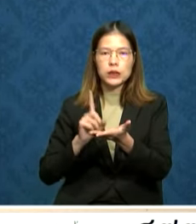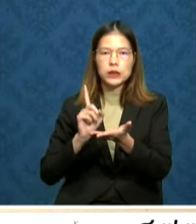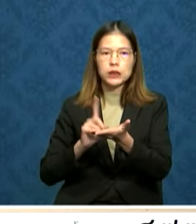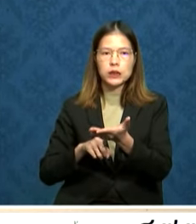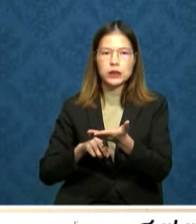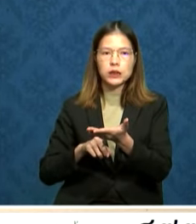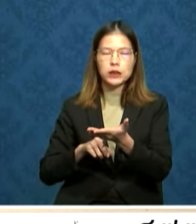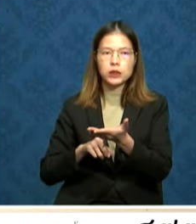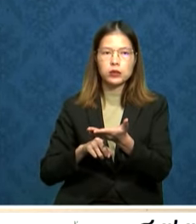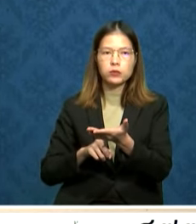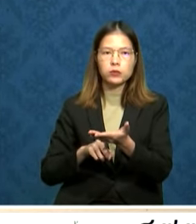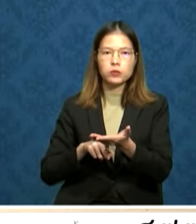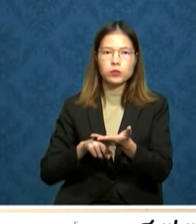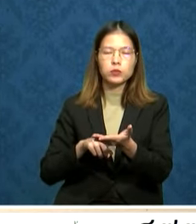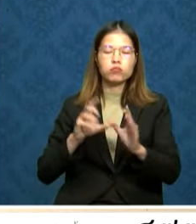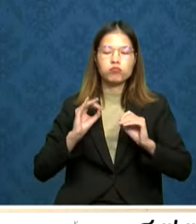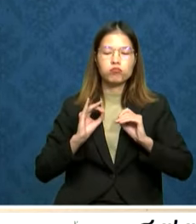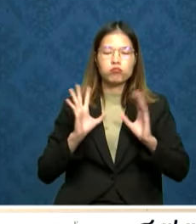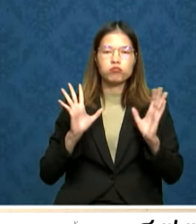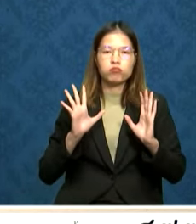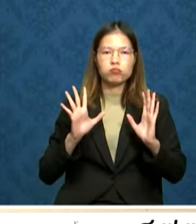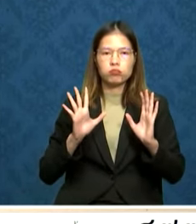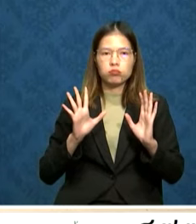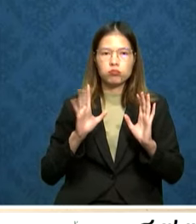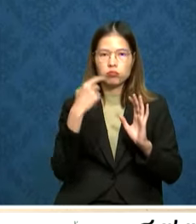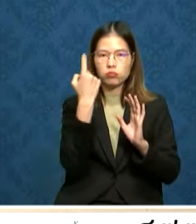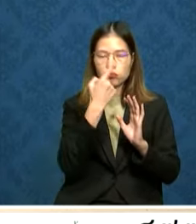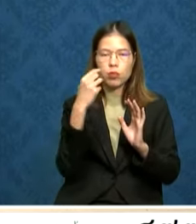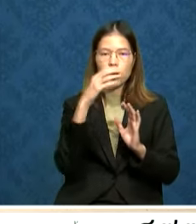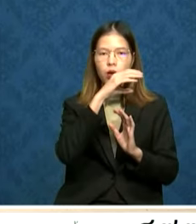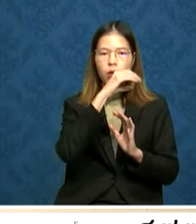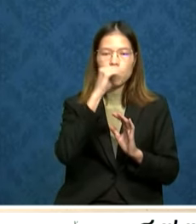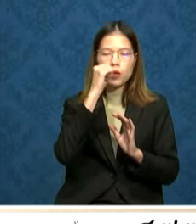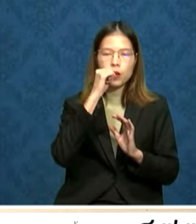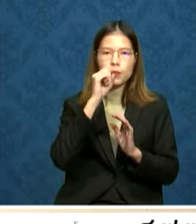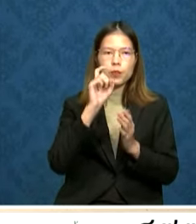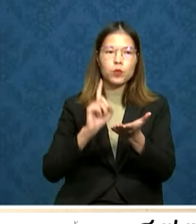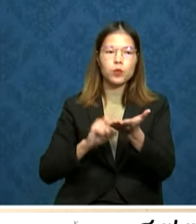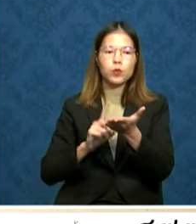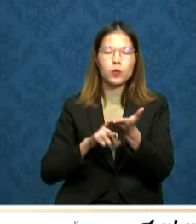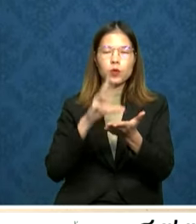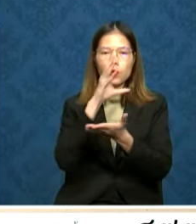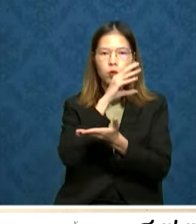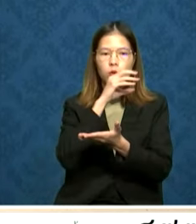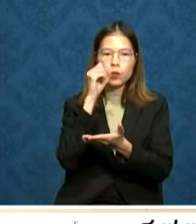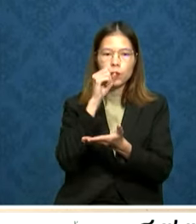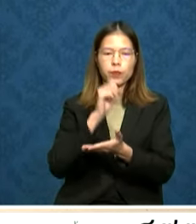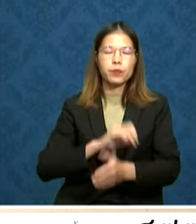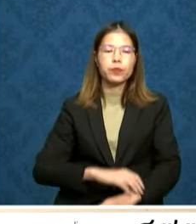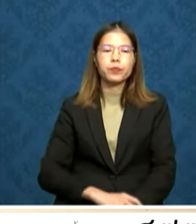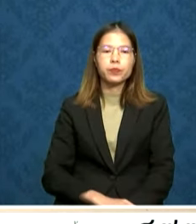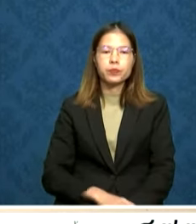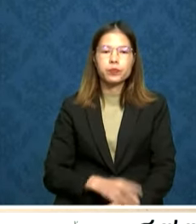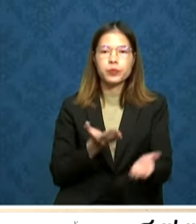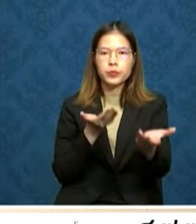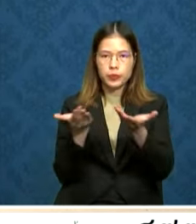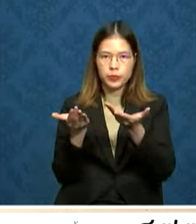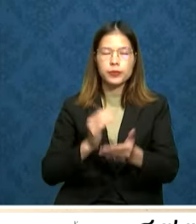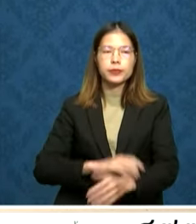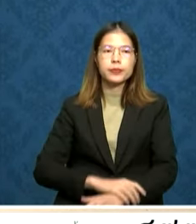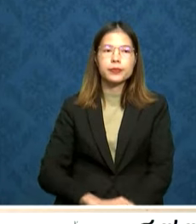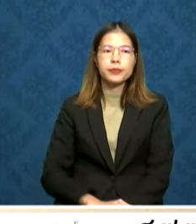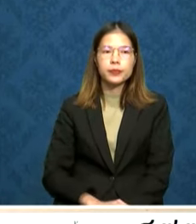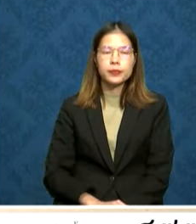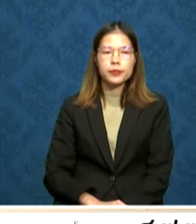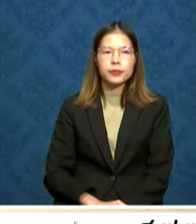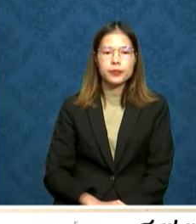เติมของวธิษภาปลดกดปมไมเห็นด้วยผู้ได้เห็นวาคนงดออกเสียง ปลดกดปุมงดออกเสียงเชิญท่สมาชิก ออกเส